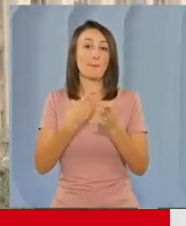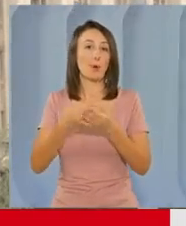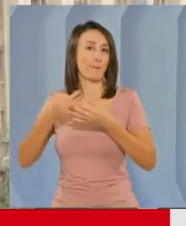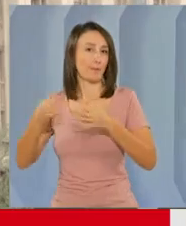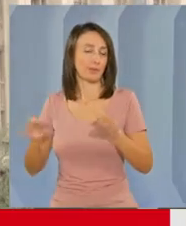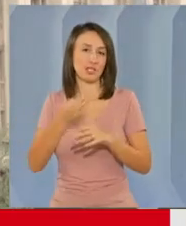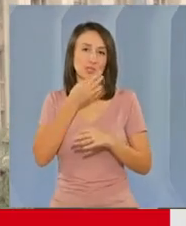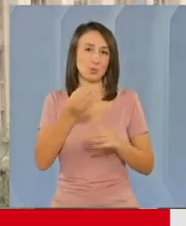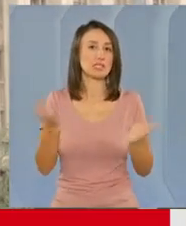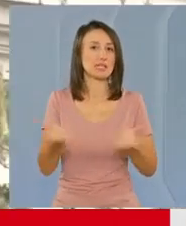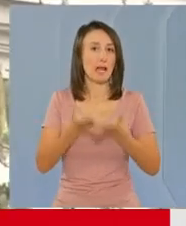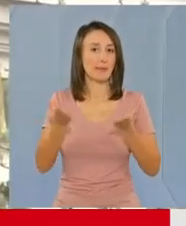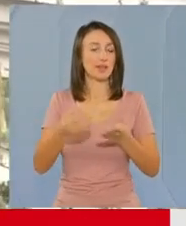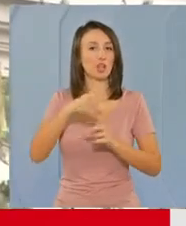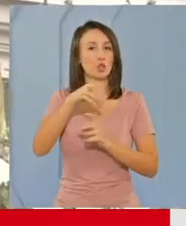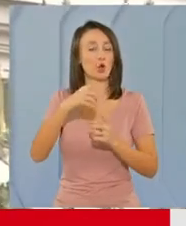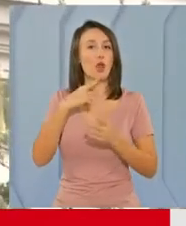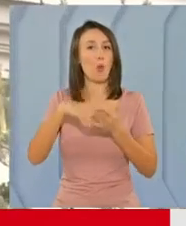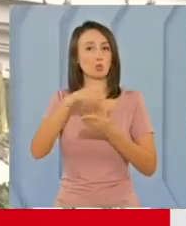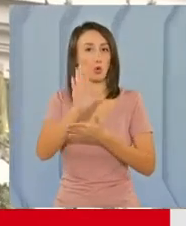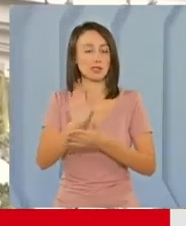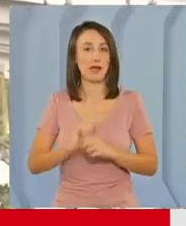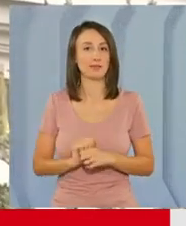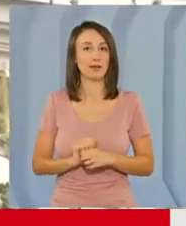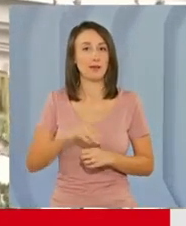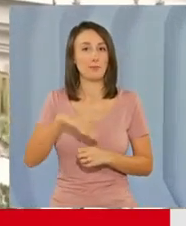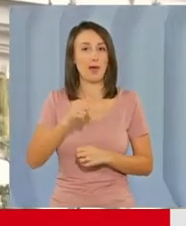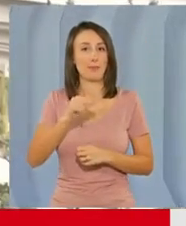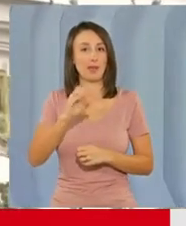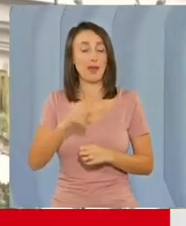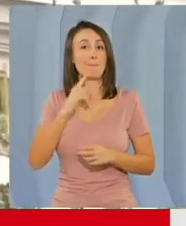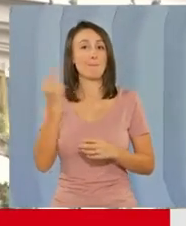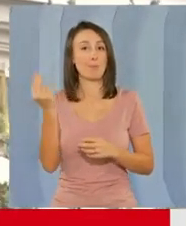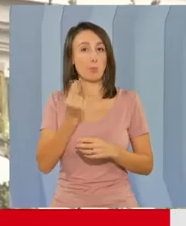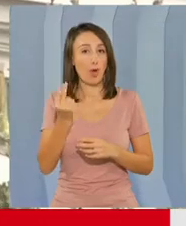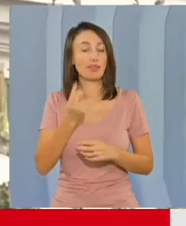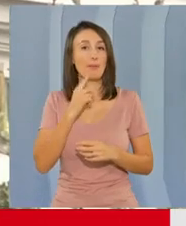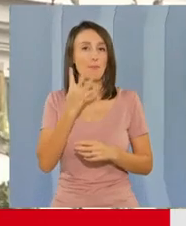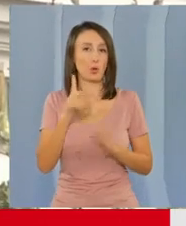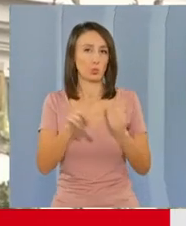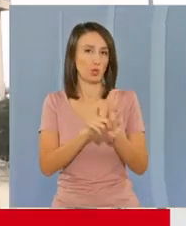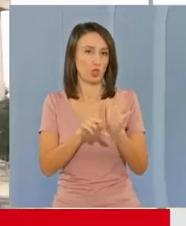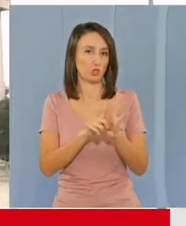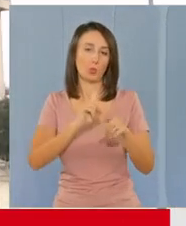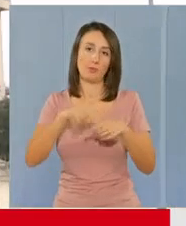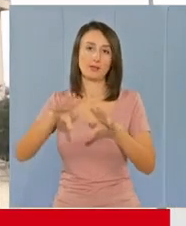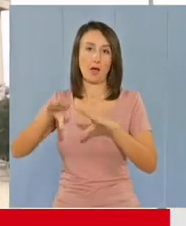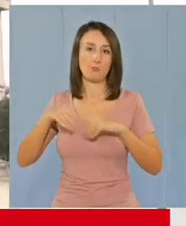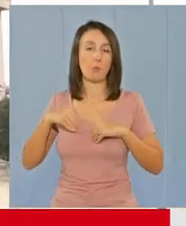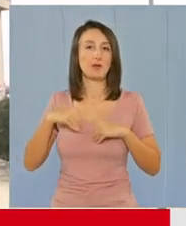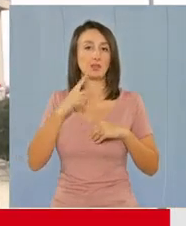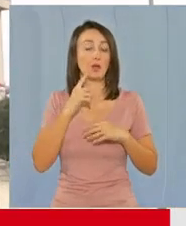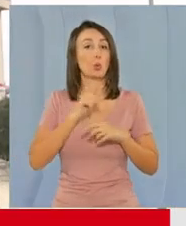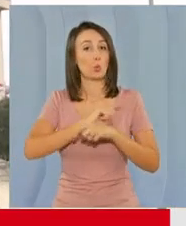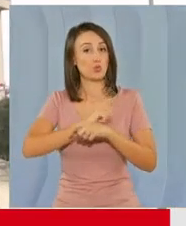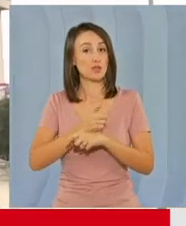permite reacția rapidă la drone neautorizate precum cele rusești. MAPN are 4 proiecte legislative în lucru ce urmează să fie aprobate în regim de